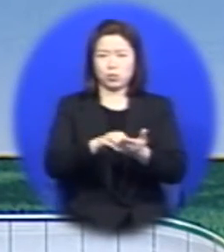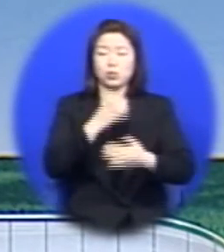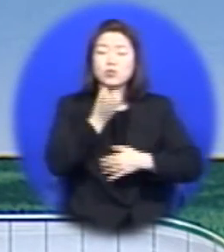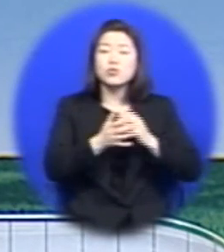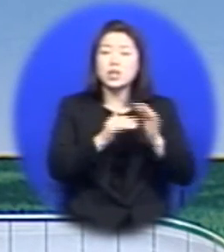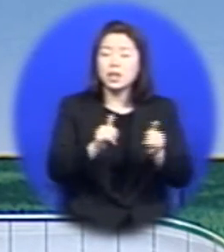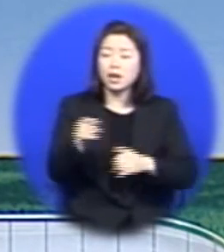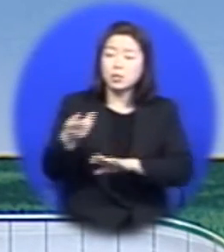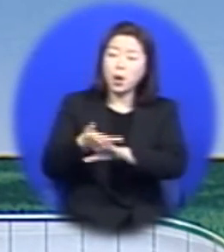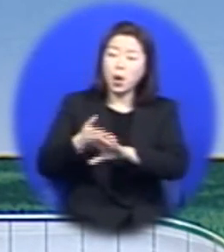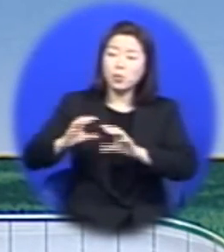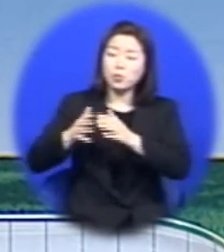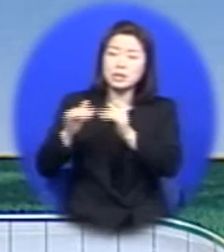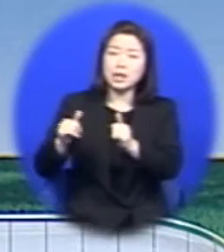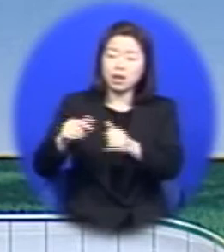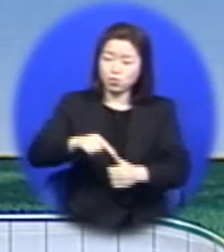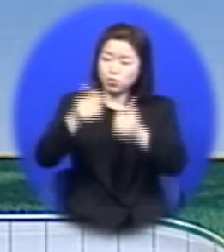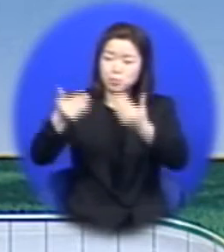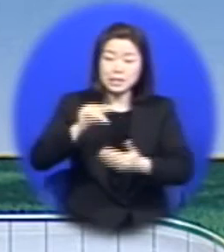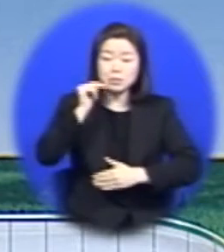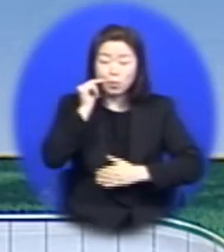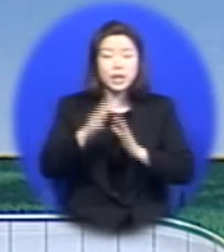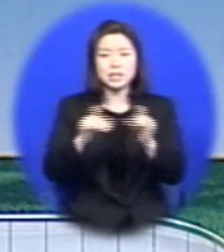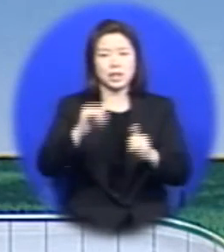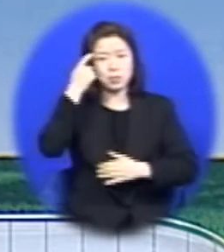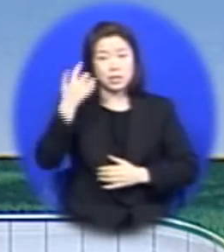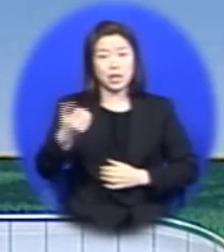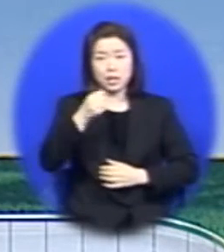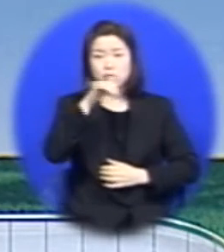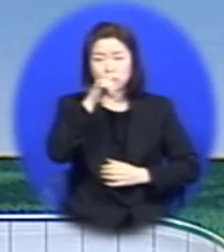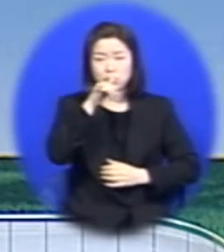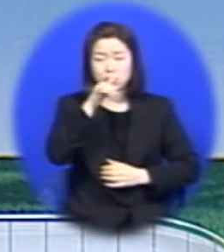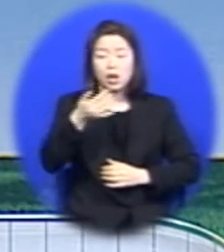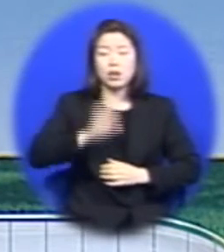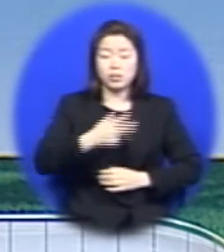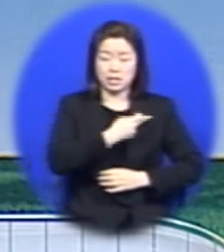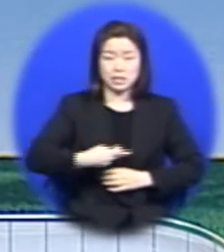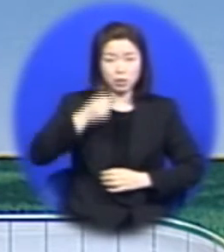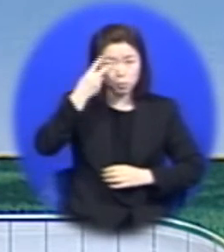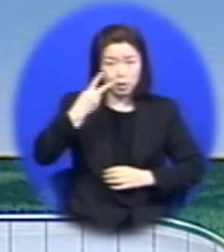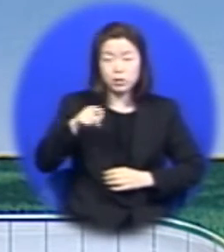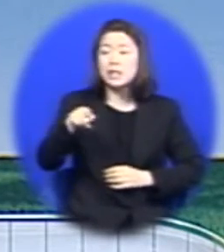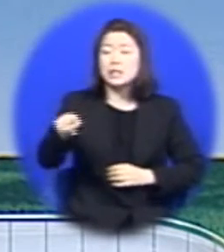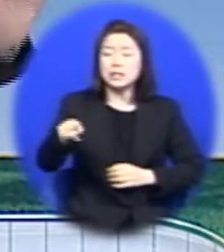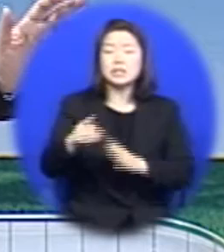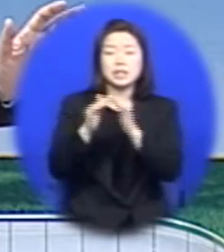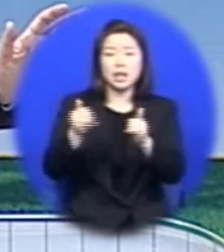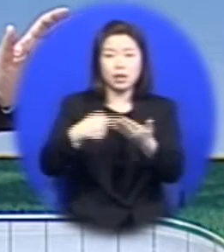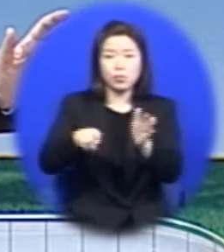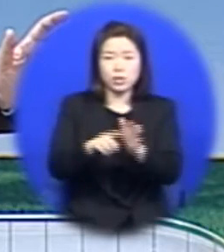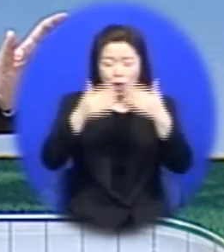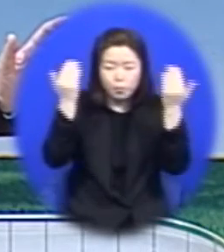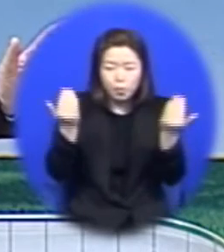이방인들을 구원 못 받을 사람들이라고 생각했습니다. 그런데 사도 바울이 그들을 위해서 모든 것을